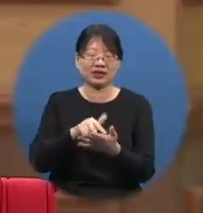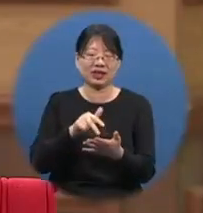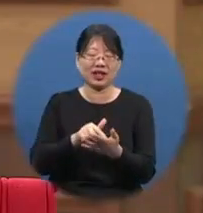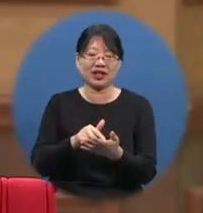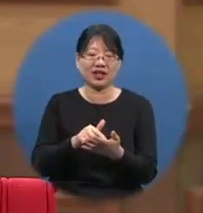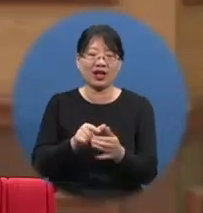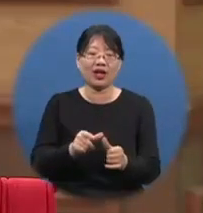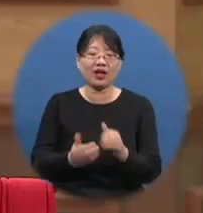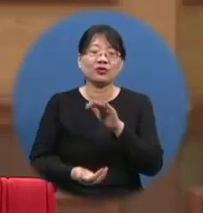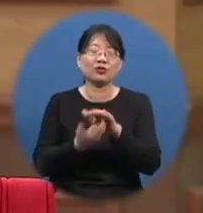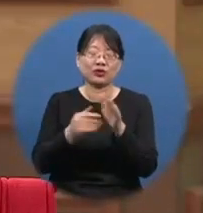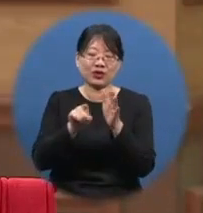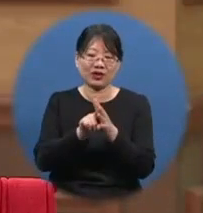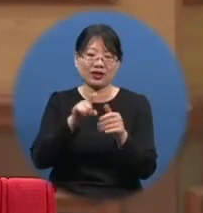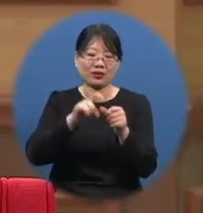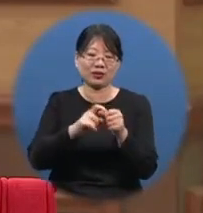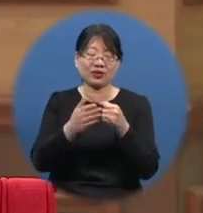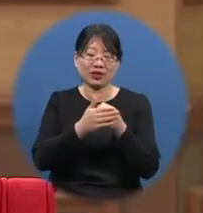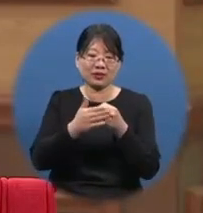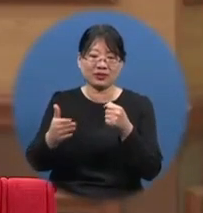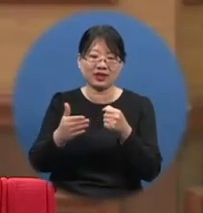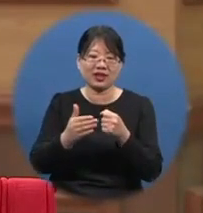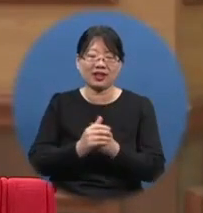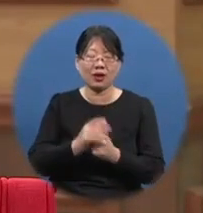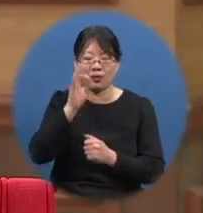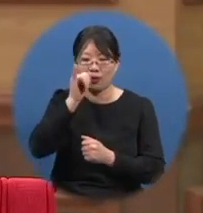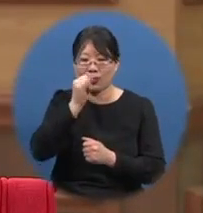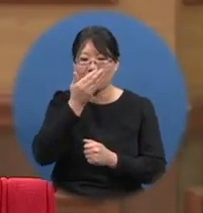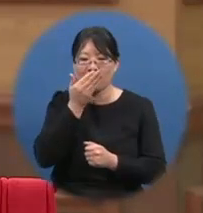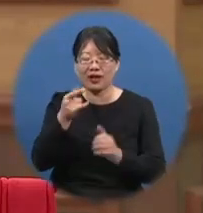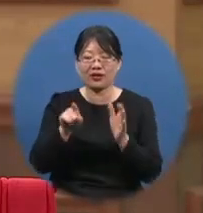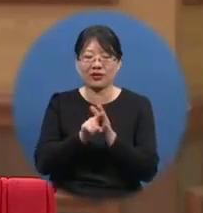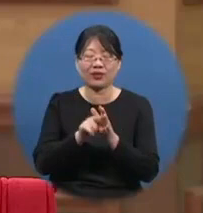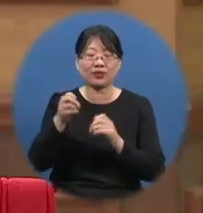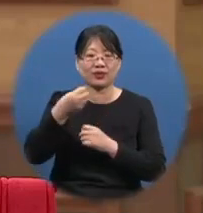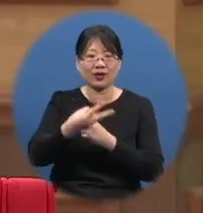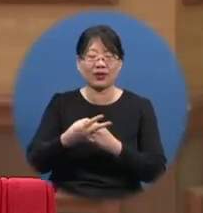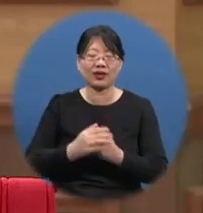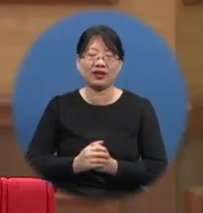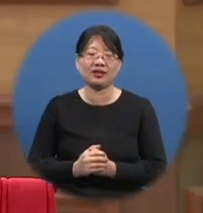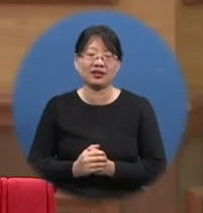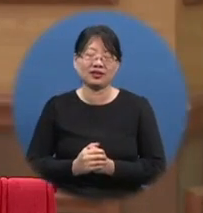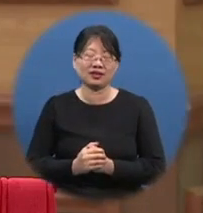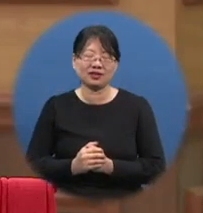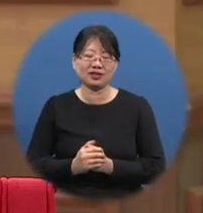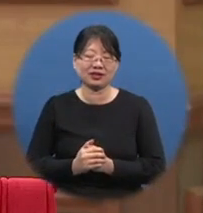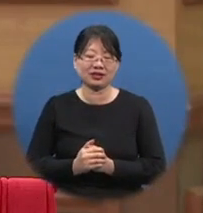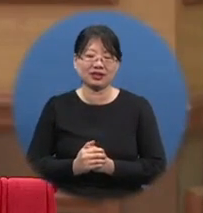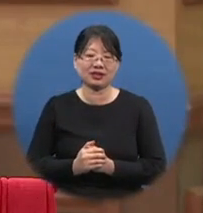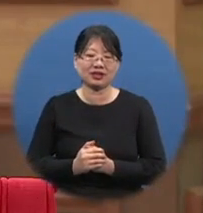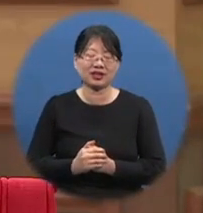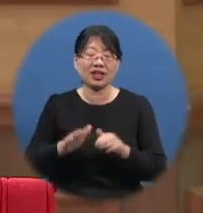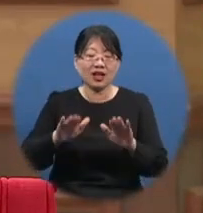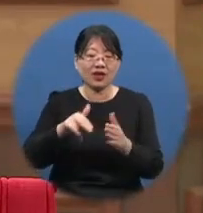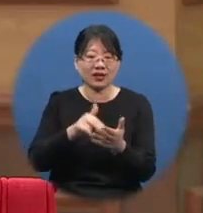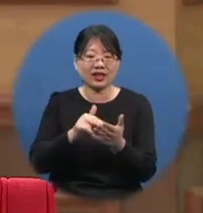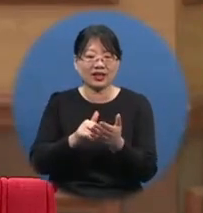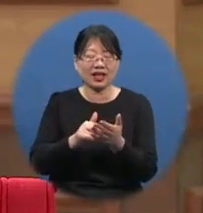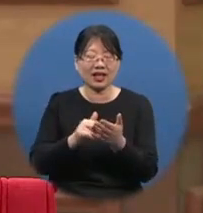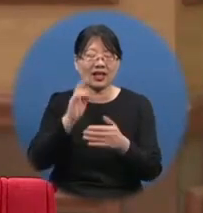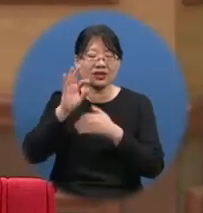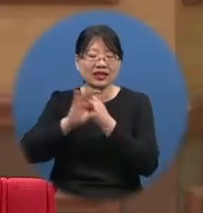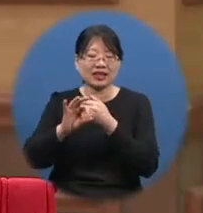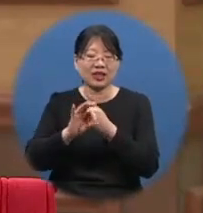부분들을 구현을 해주려 그러면은 이제 볼 수 있게끔 또는 그 현실과